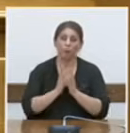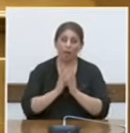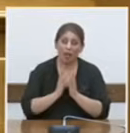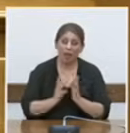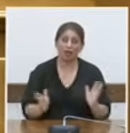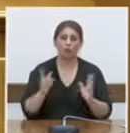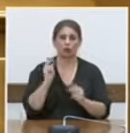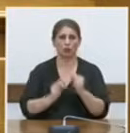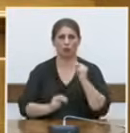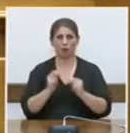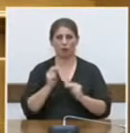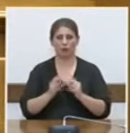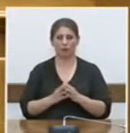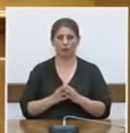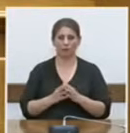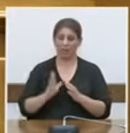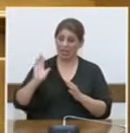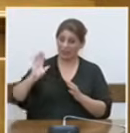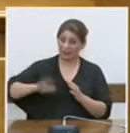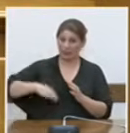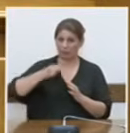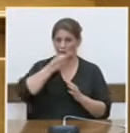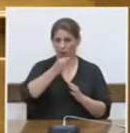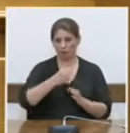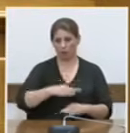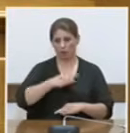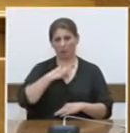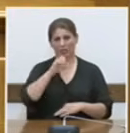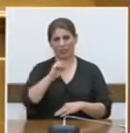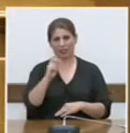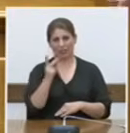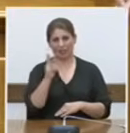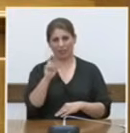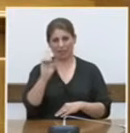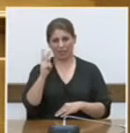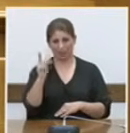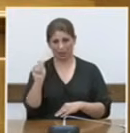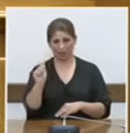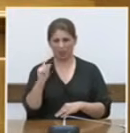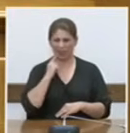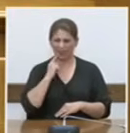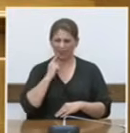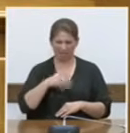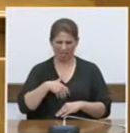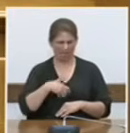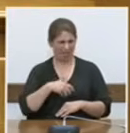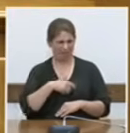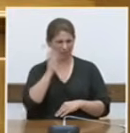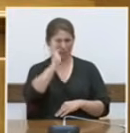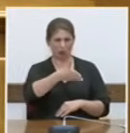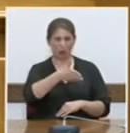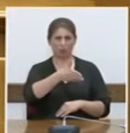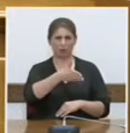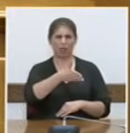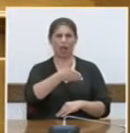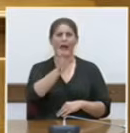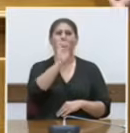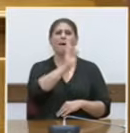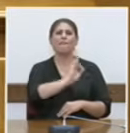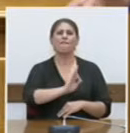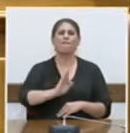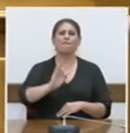μπορούσα να πω και κάτι τελευταίο, κύριε Σκρέκα. Γιατί έχουν επιβληθεί αστεία πρόστιμα στα φαντς? Θέλω να μας πείτε τι πρόστιμα